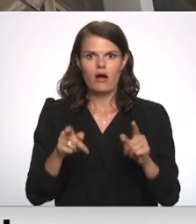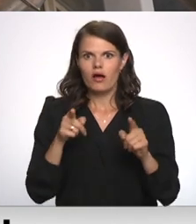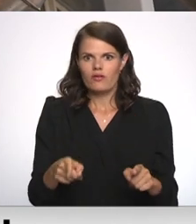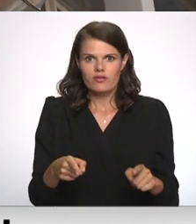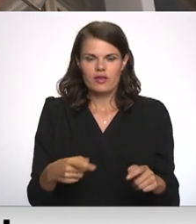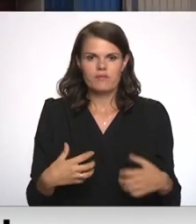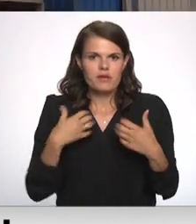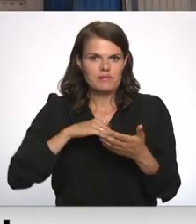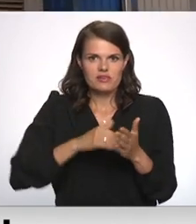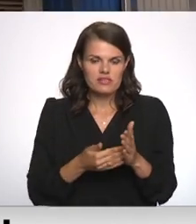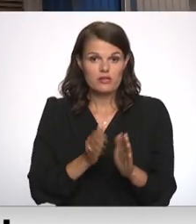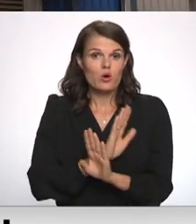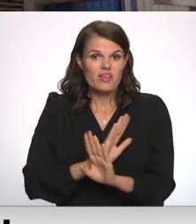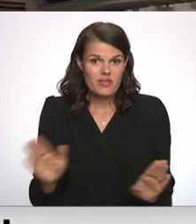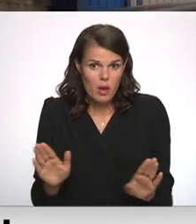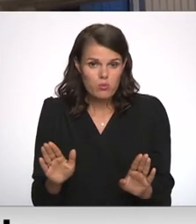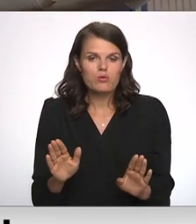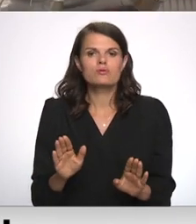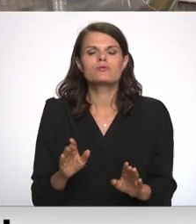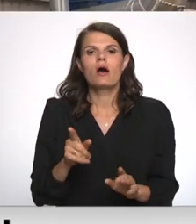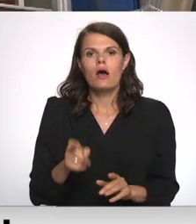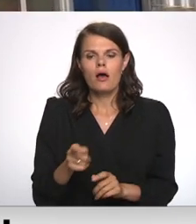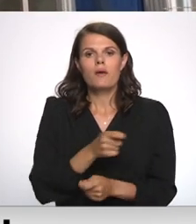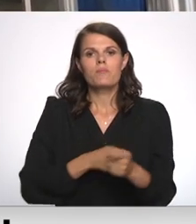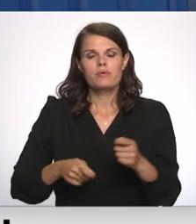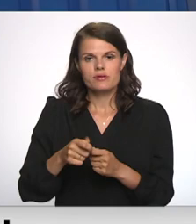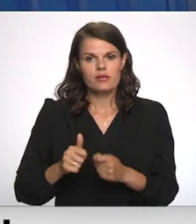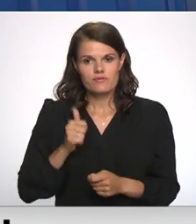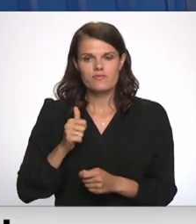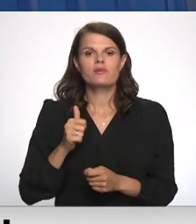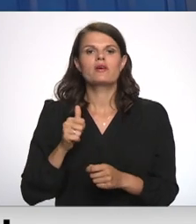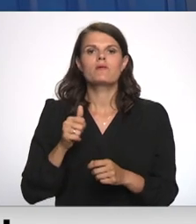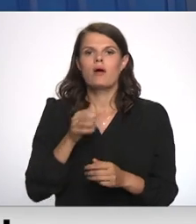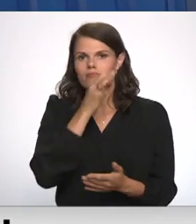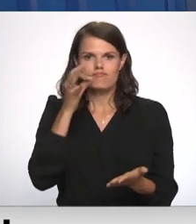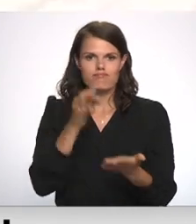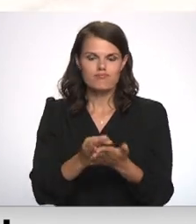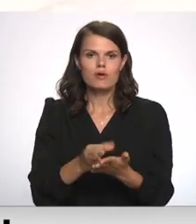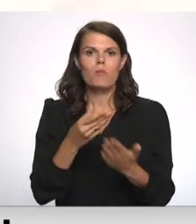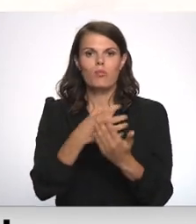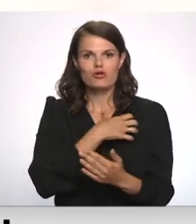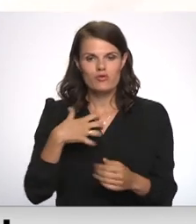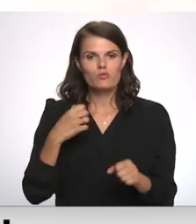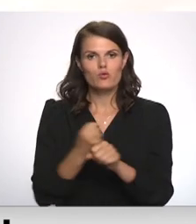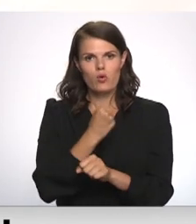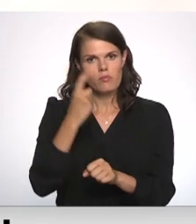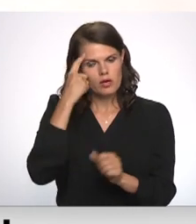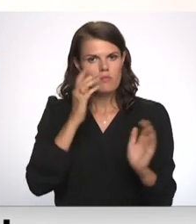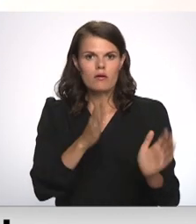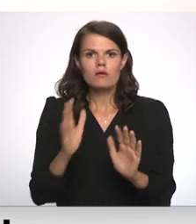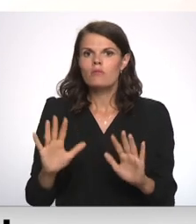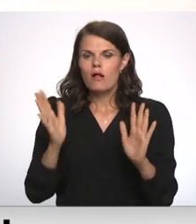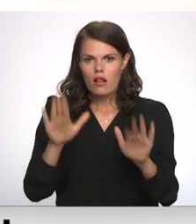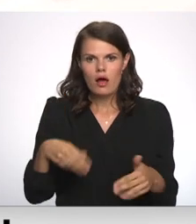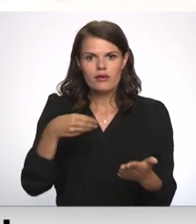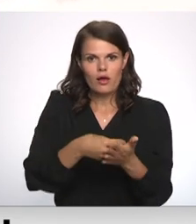dramatiska situācija gan vis nebūs, kapitāla daļu turētājs, pašvaldība, tomēr gatavojas scenārijiem, ka, lai iegādātos dabas